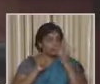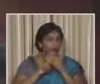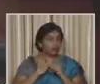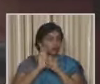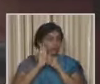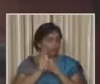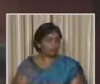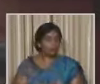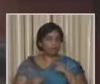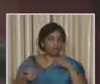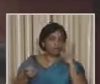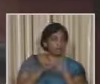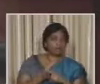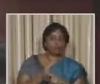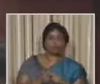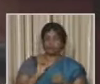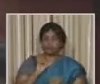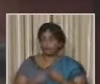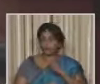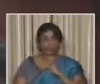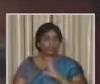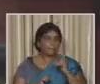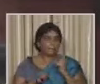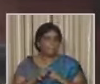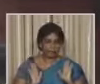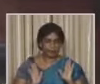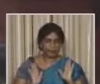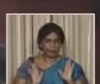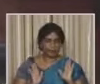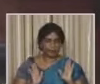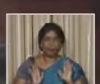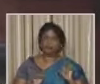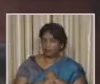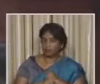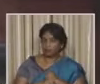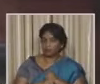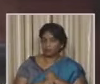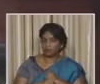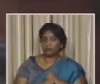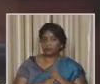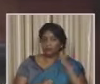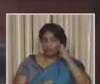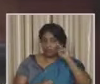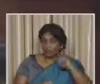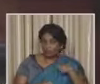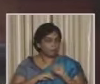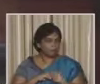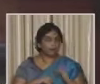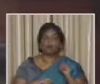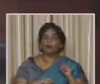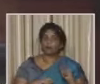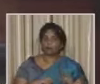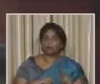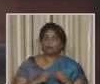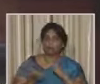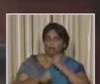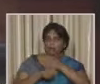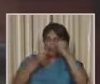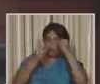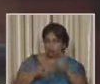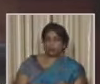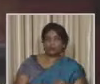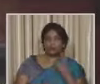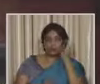தொடர்பாக குரோதமோ கோபமோ பகைமையோ இதற்கு காரணமல்ல. ஒரு அரசாங்கம் வேண்டுமென்றே திட்டமிட்டு கவிழ்ப்பதற்காக